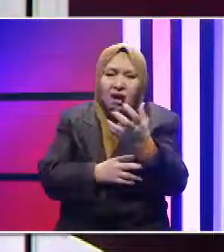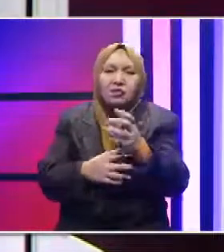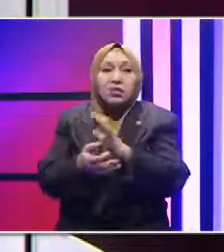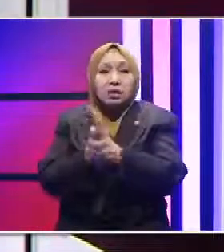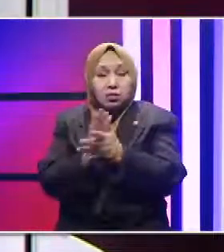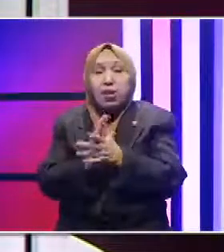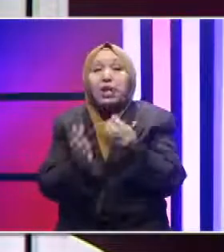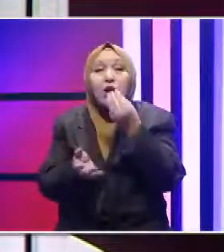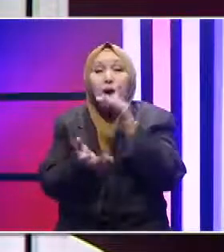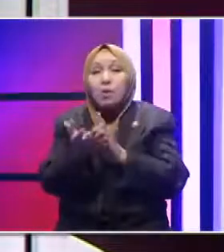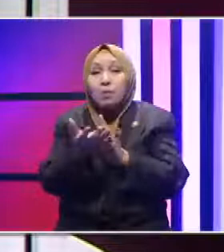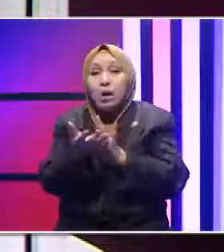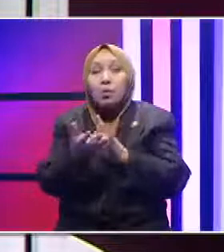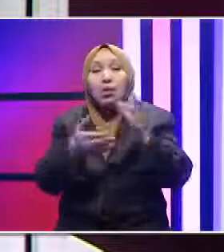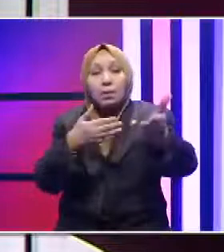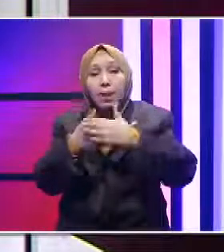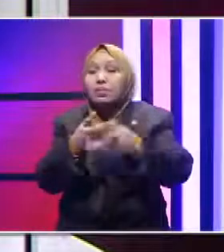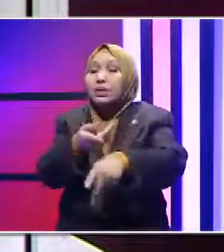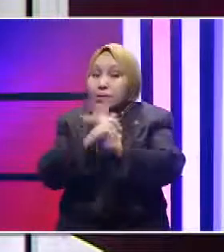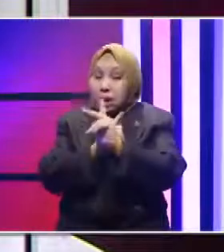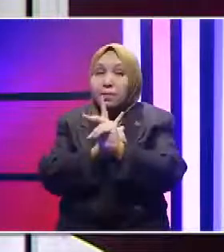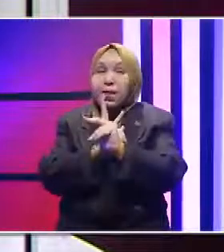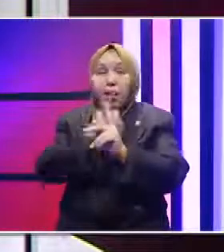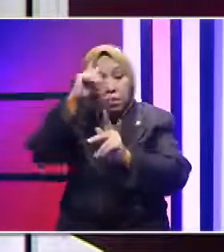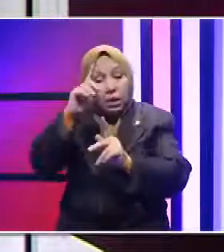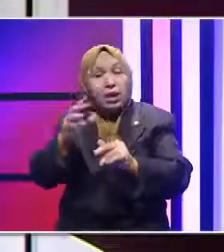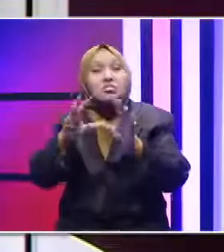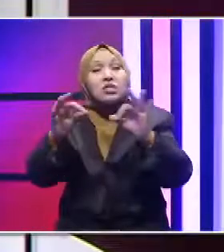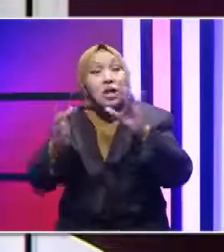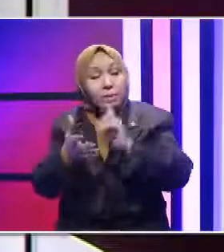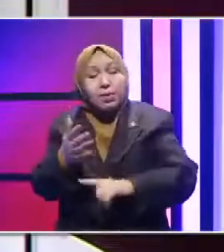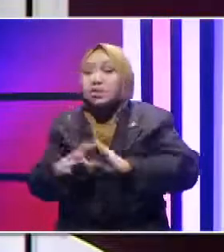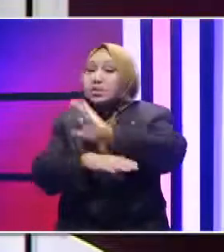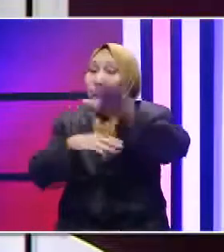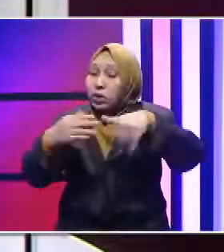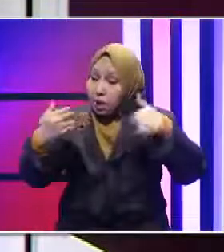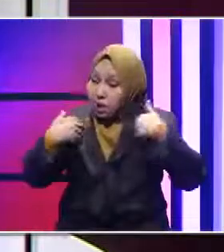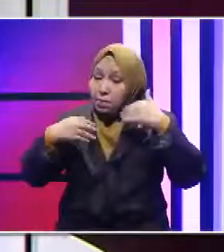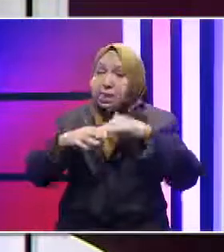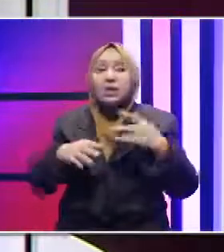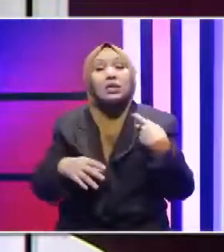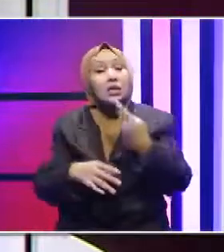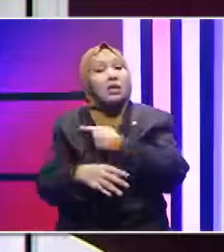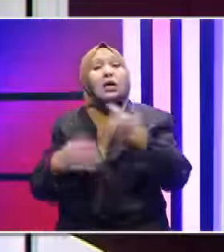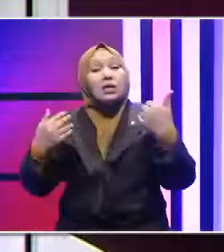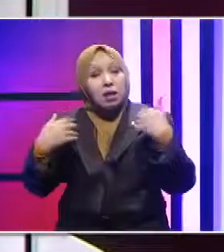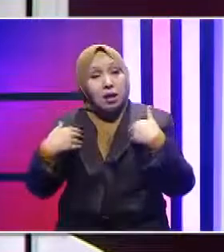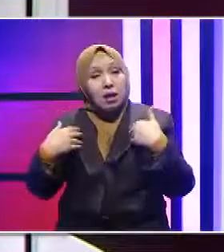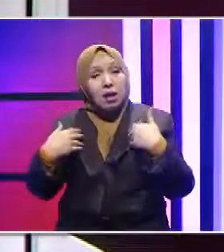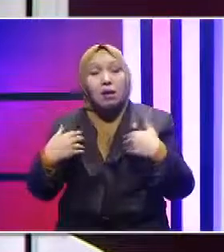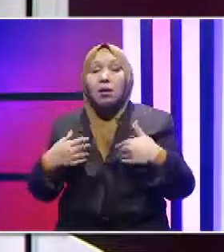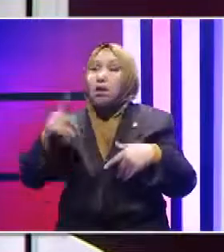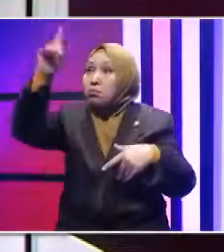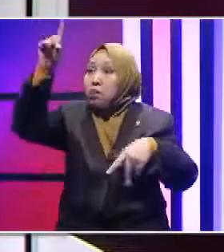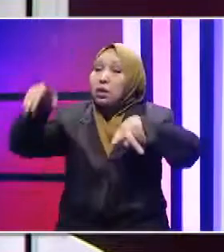tapi bila makan ubat Allah kembalikan, pinjamkan balik. Betul, ya Allah nak cerita apa, bahawa semua yang ada pada kita ini adalah milik